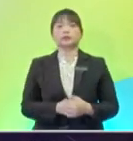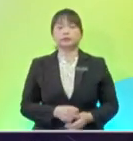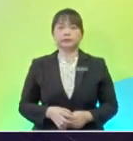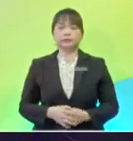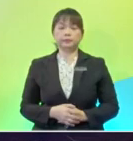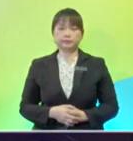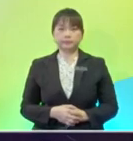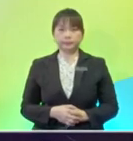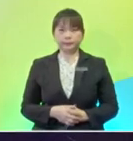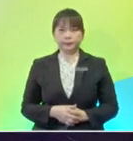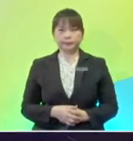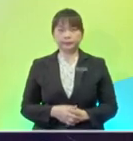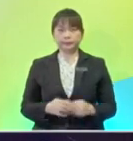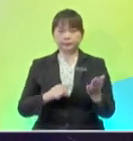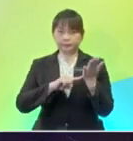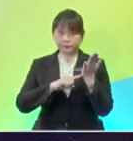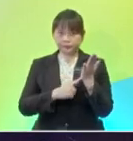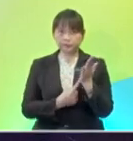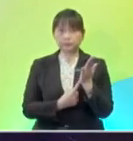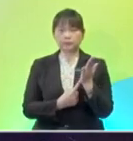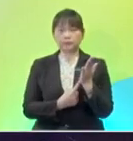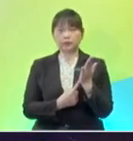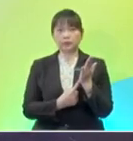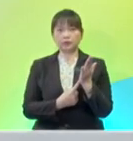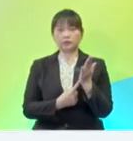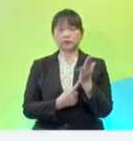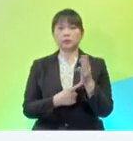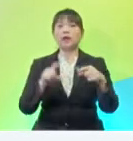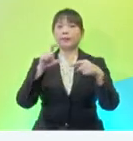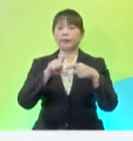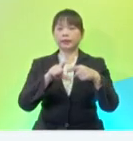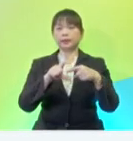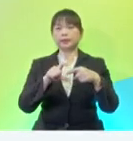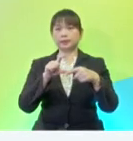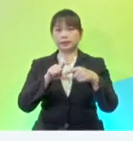kita boleh bagikan dulu 360° oke saya pun sama saya bahagia